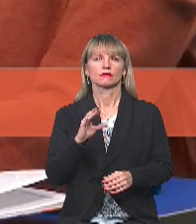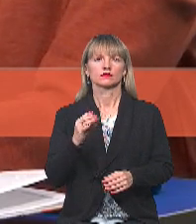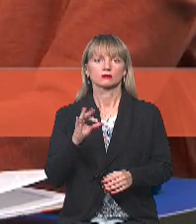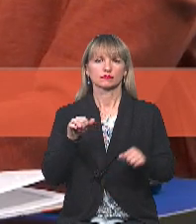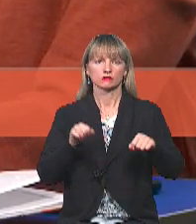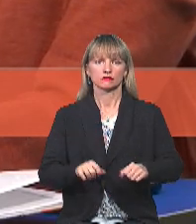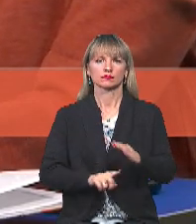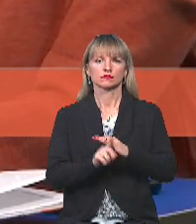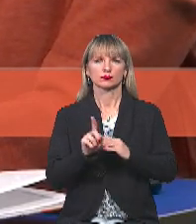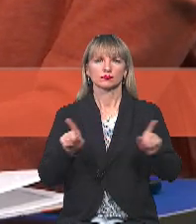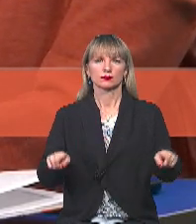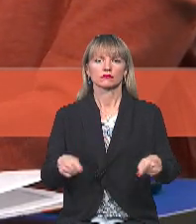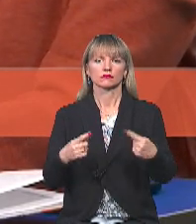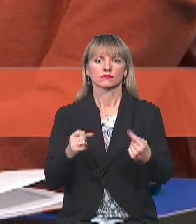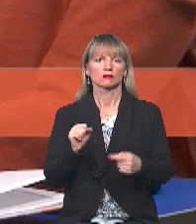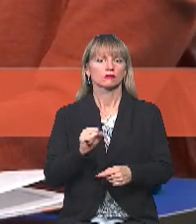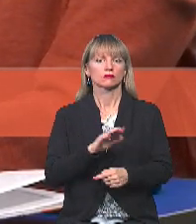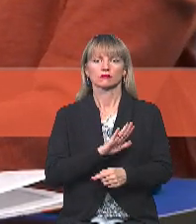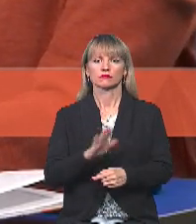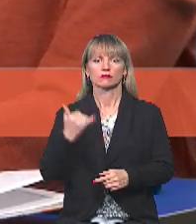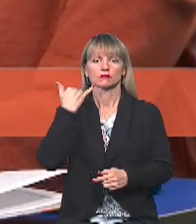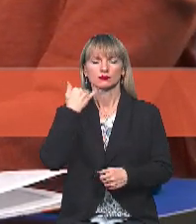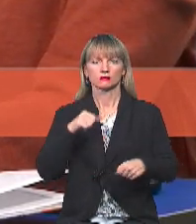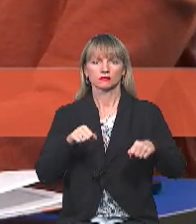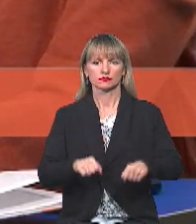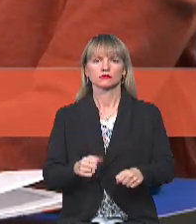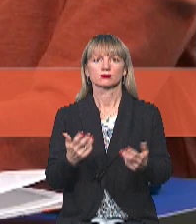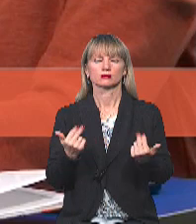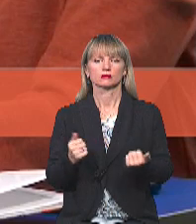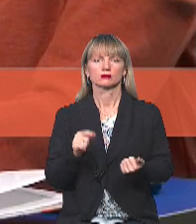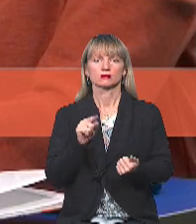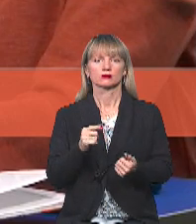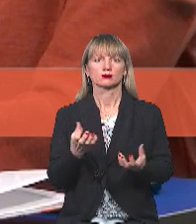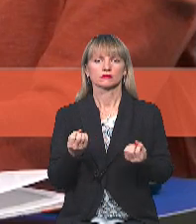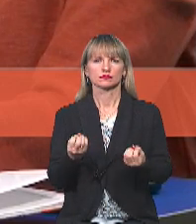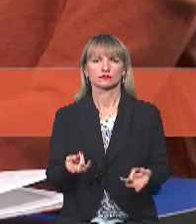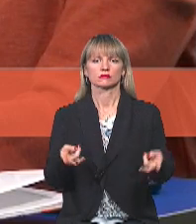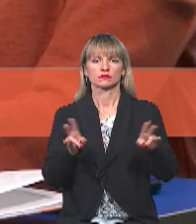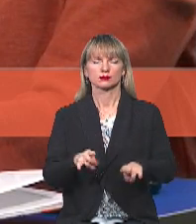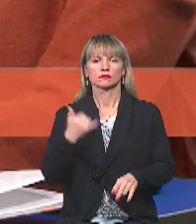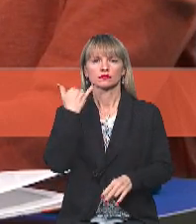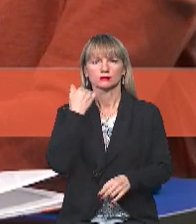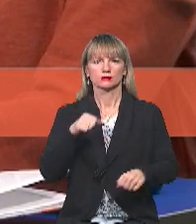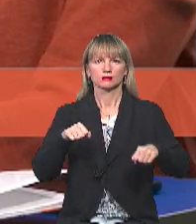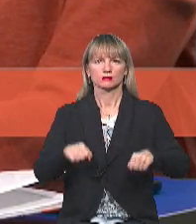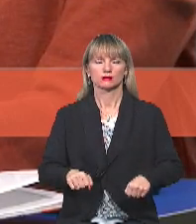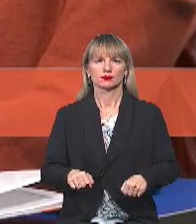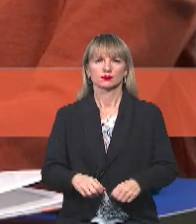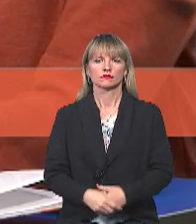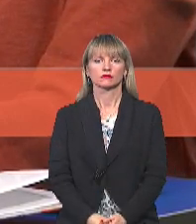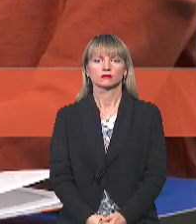почало вже відроджуватися. А не телефонне право. Звичайно, воно ще і залишилося, телефонне право.